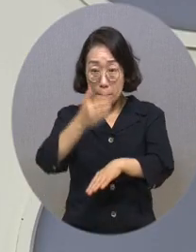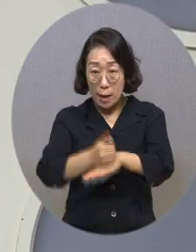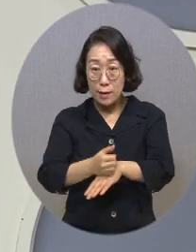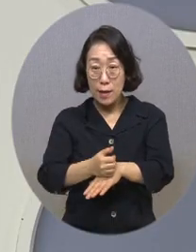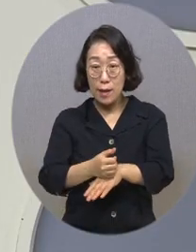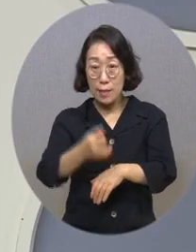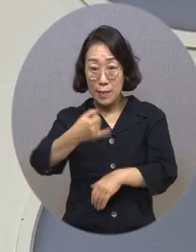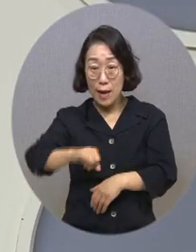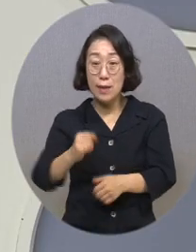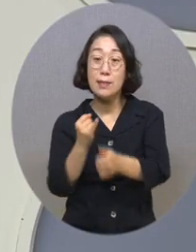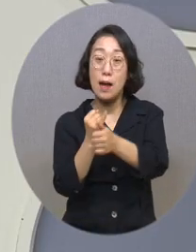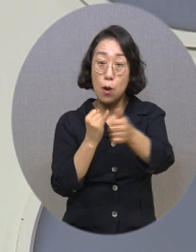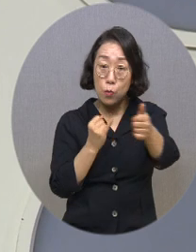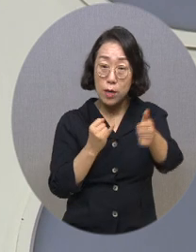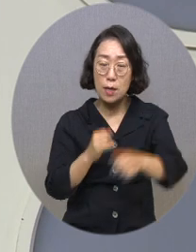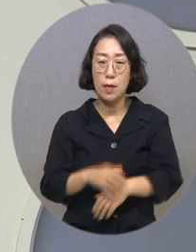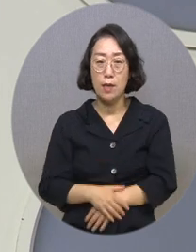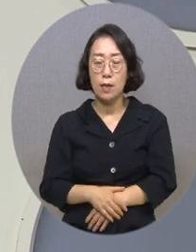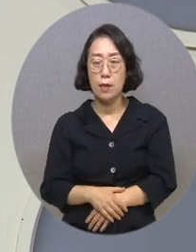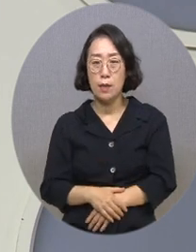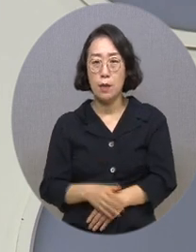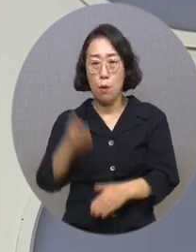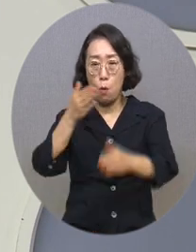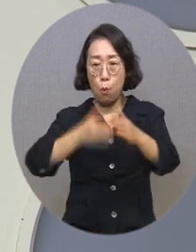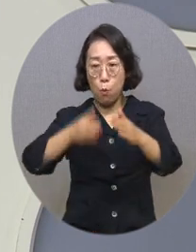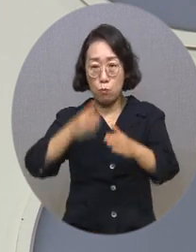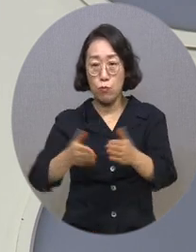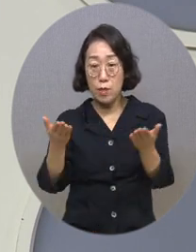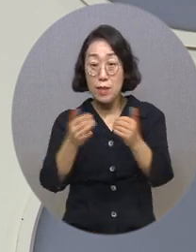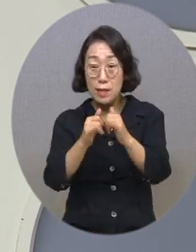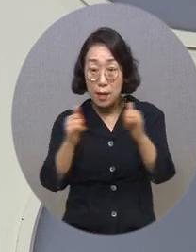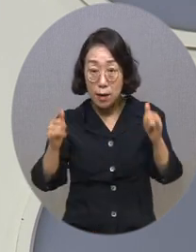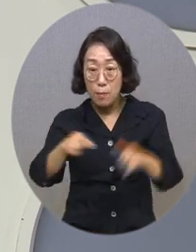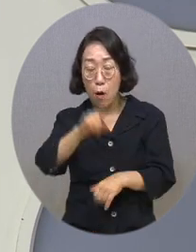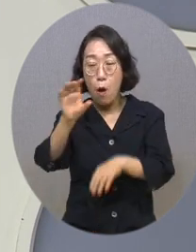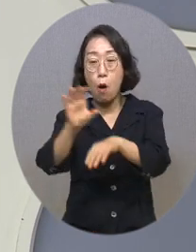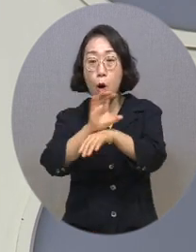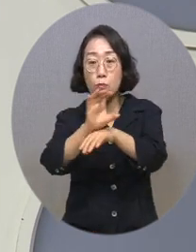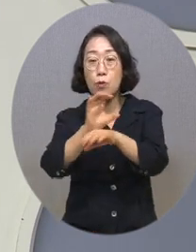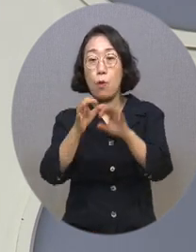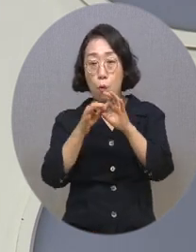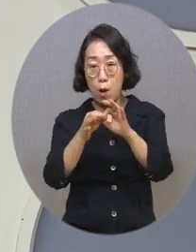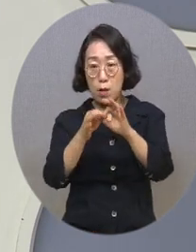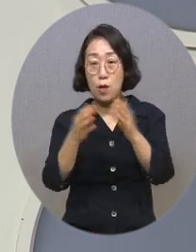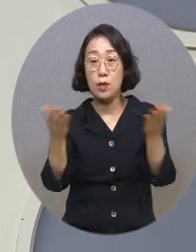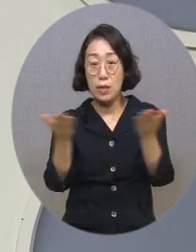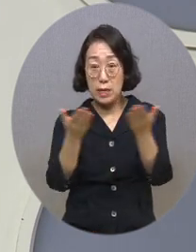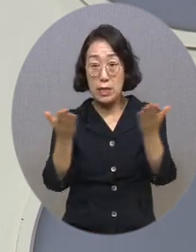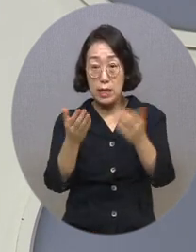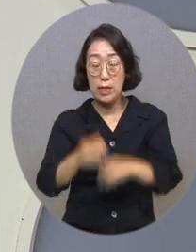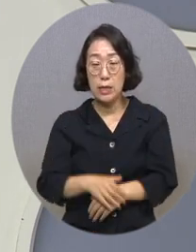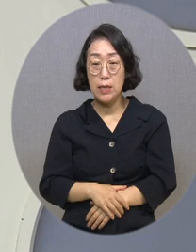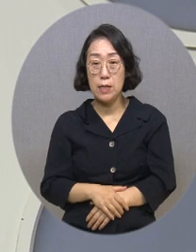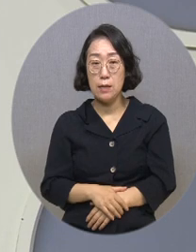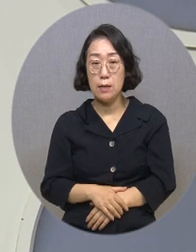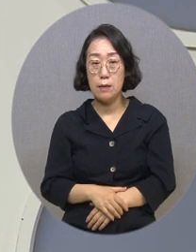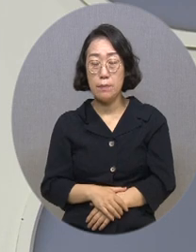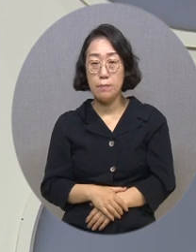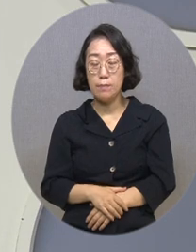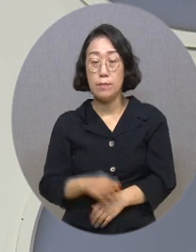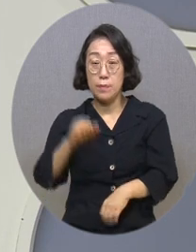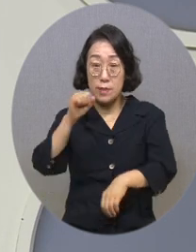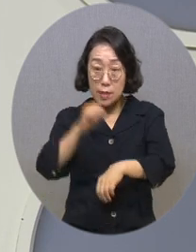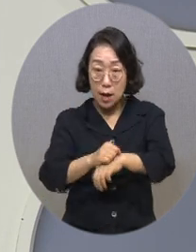사위하고 그 저 딸이 공무원이지만 컴퓨터 그 관련 그 공무원 식으로 이렇게 컴퓨터